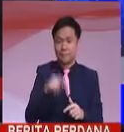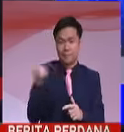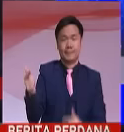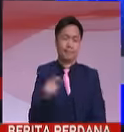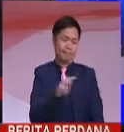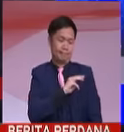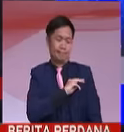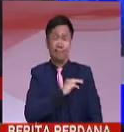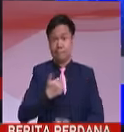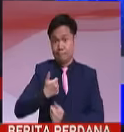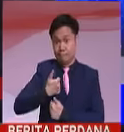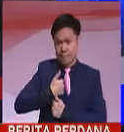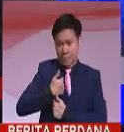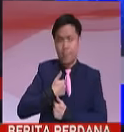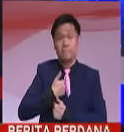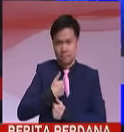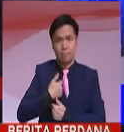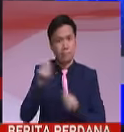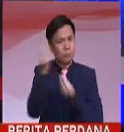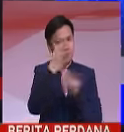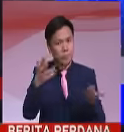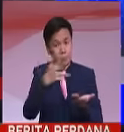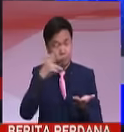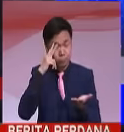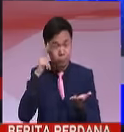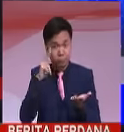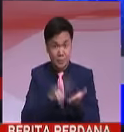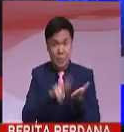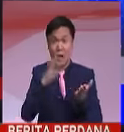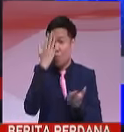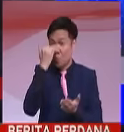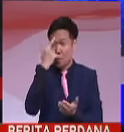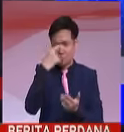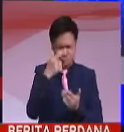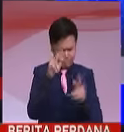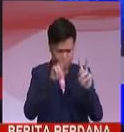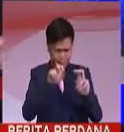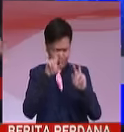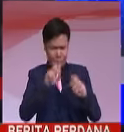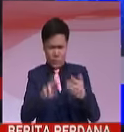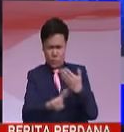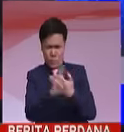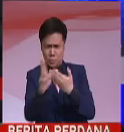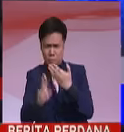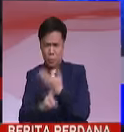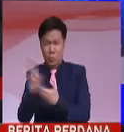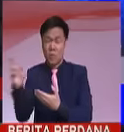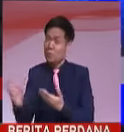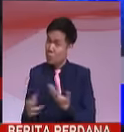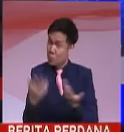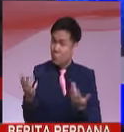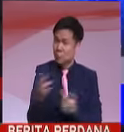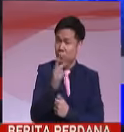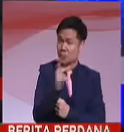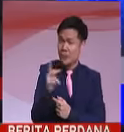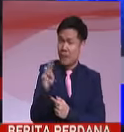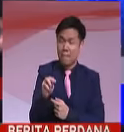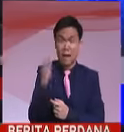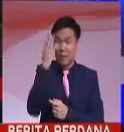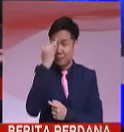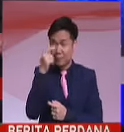Sabri aku berkata keputusan itu berdasarkan penilaian risiko Kementerian Kesehatan yang mendapati kisscomic